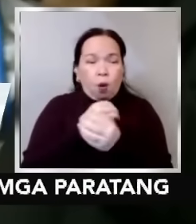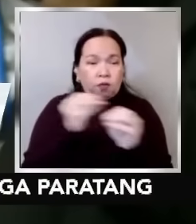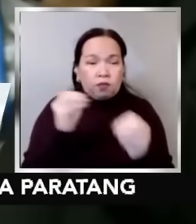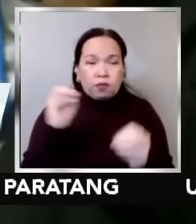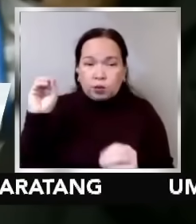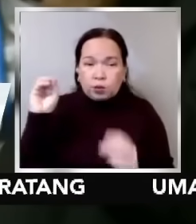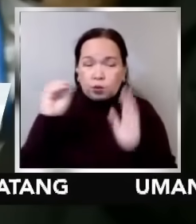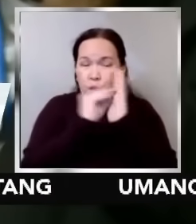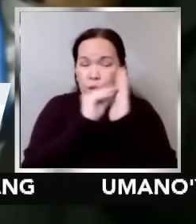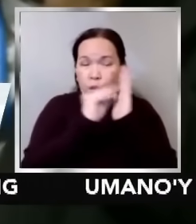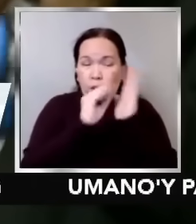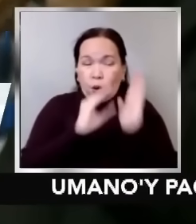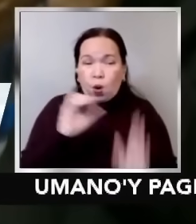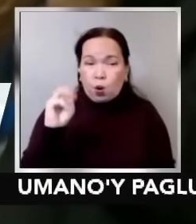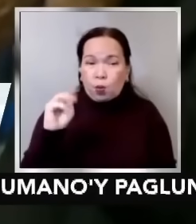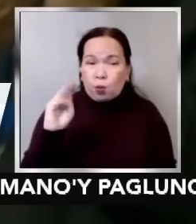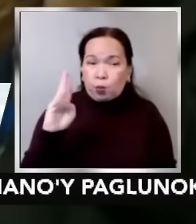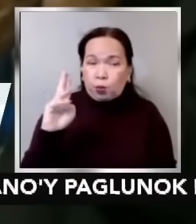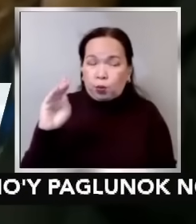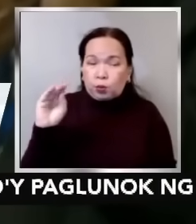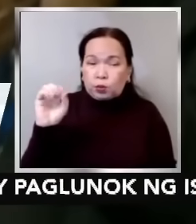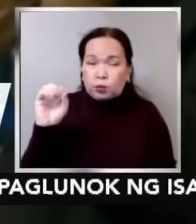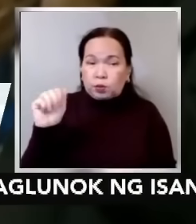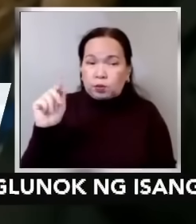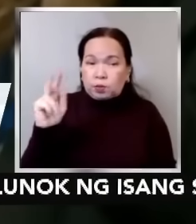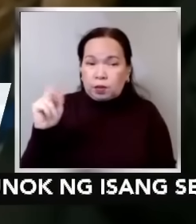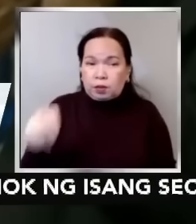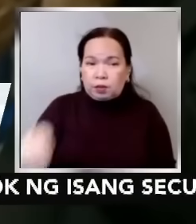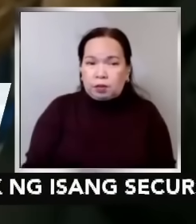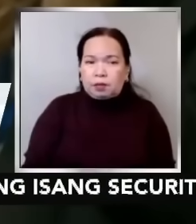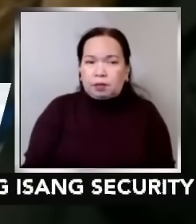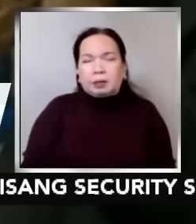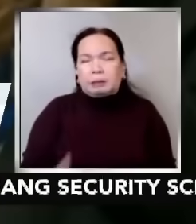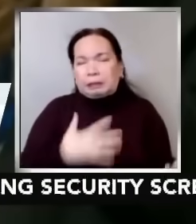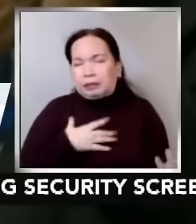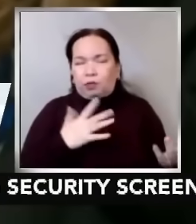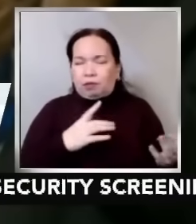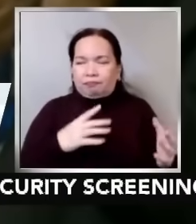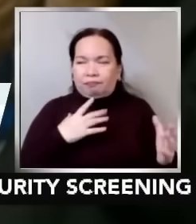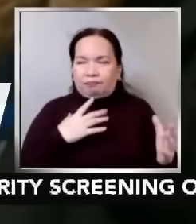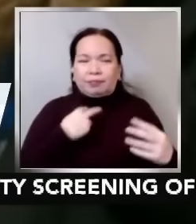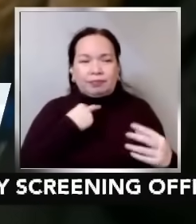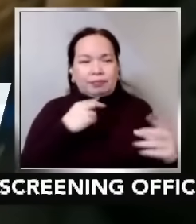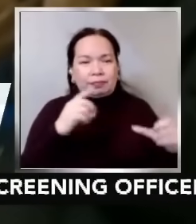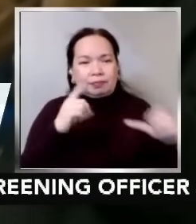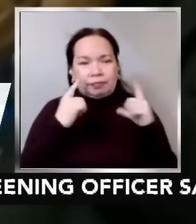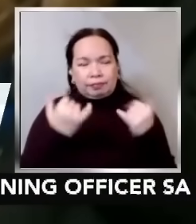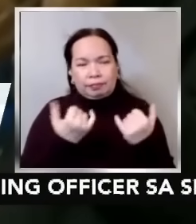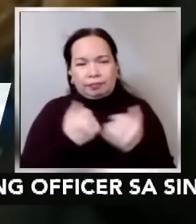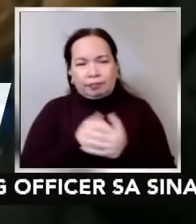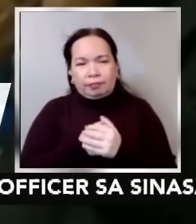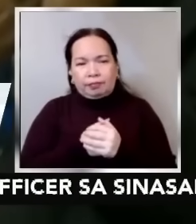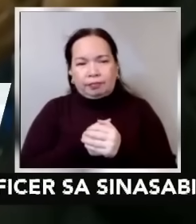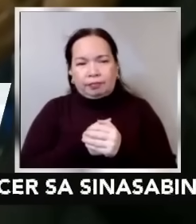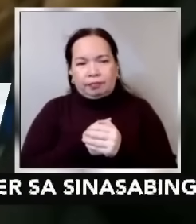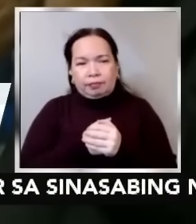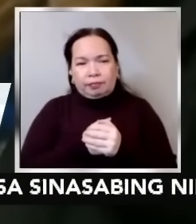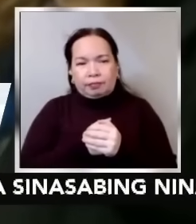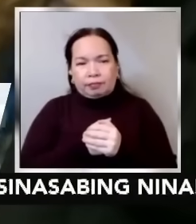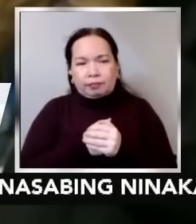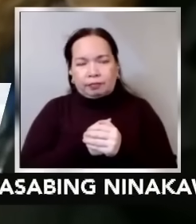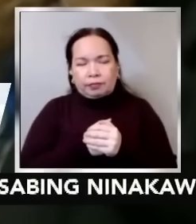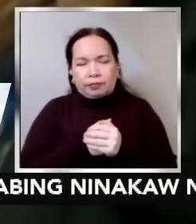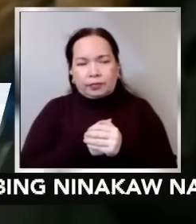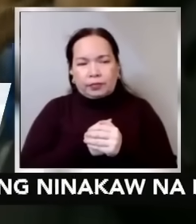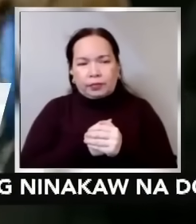Honor is not putting me on the spot, Mr. Speaker. But it